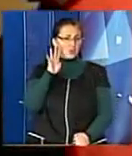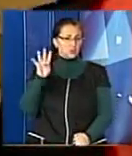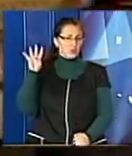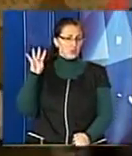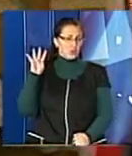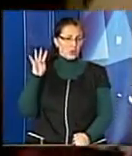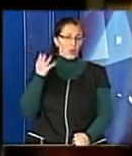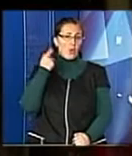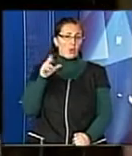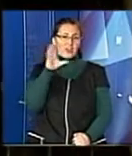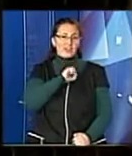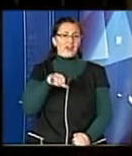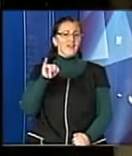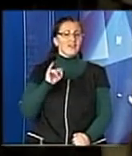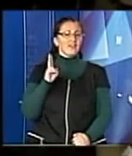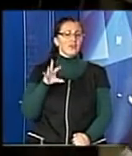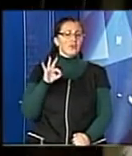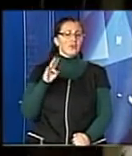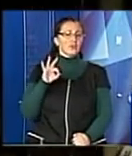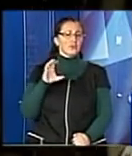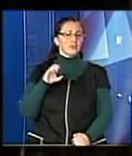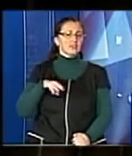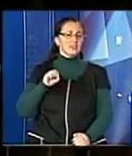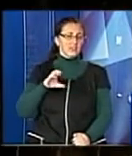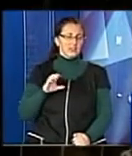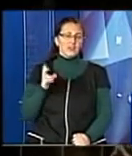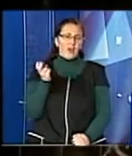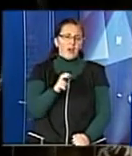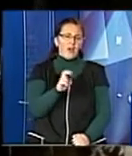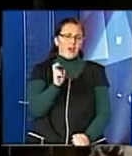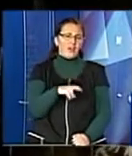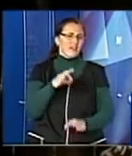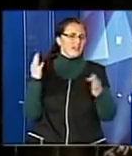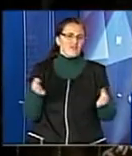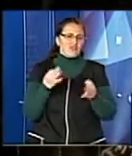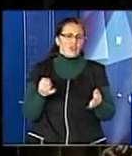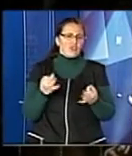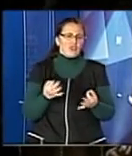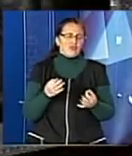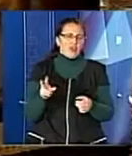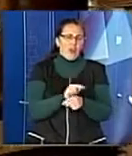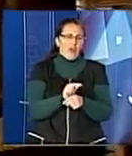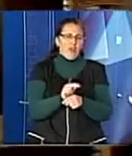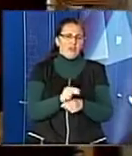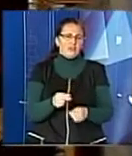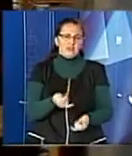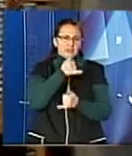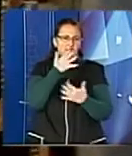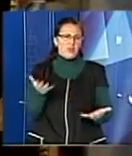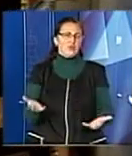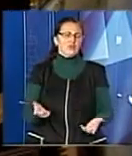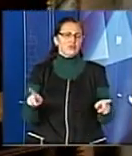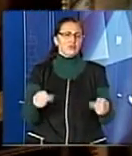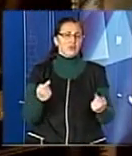частини іконостасу. Всі ходять, і ніхто нічого не може зробити, щоб відновити її. Церковний